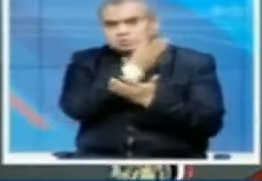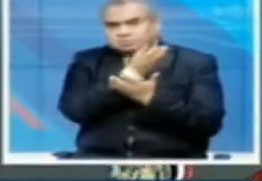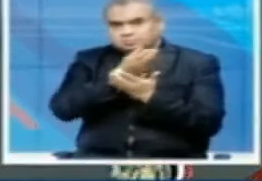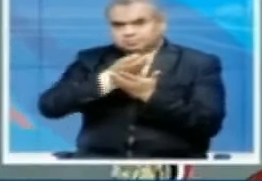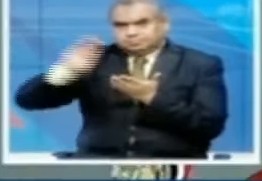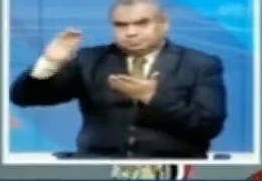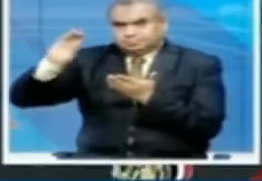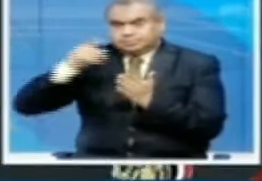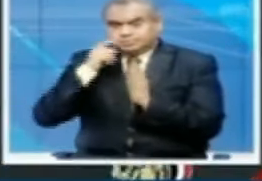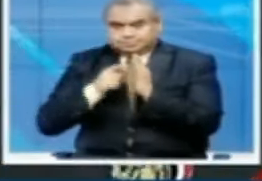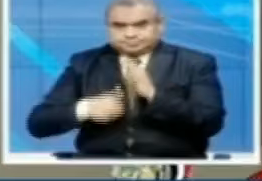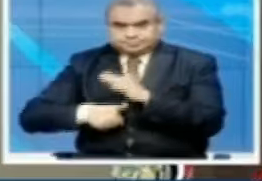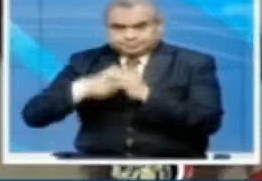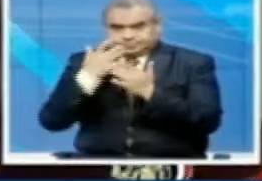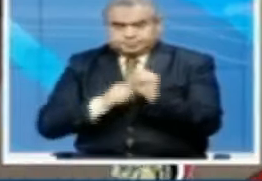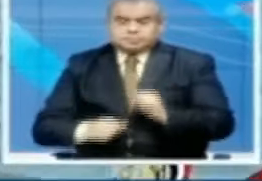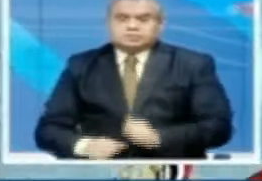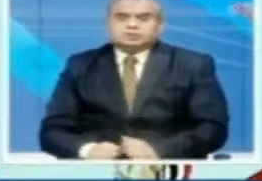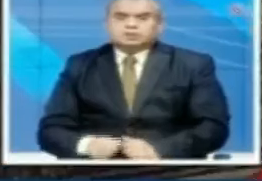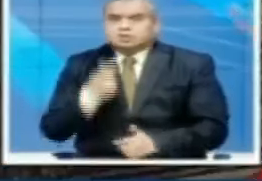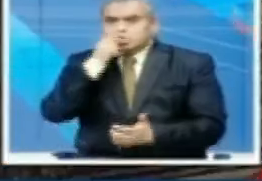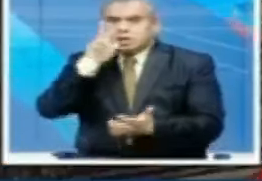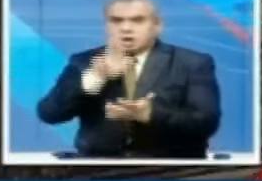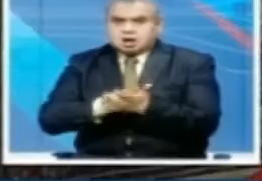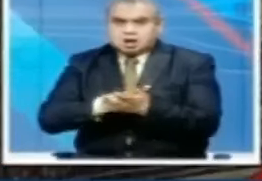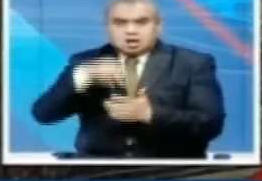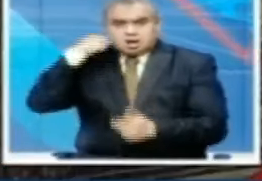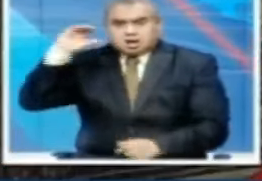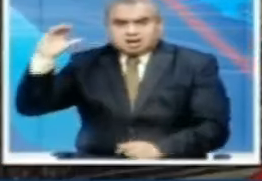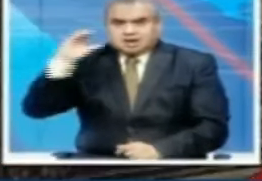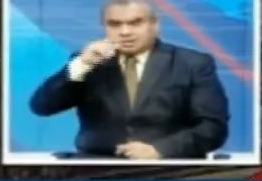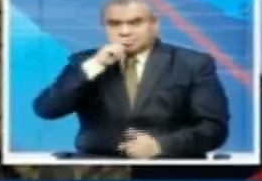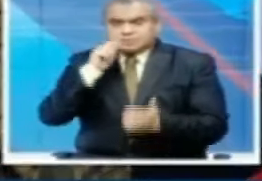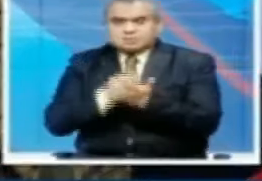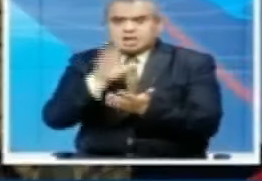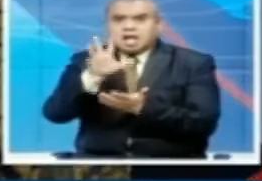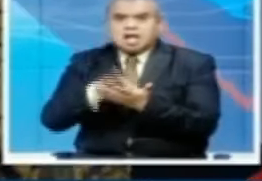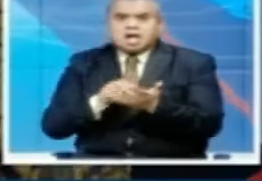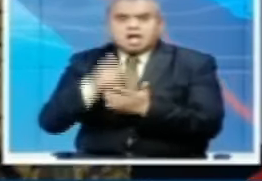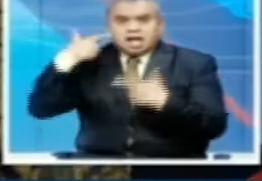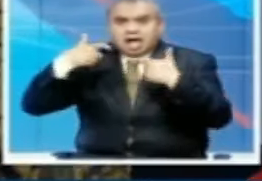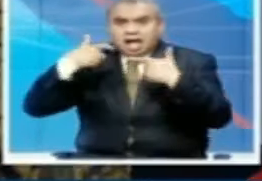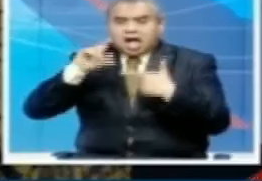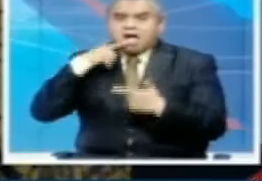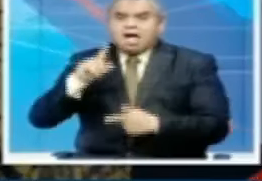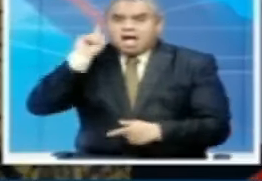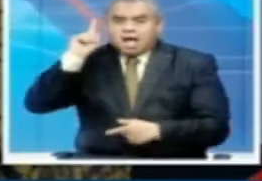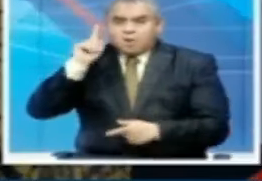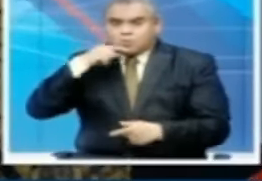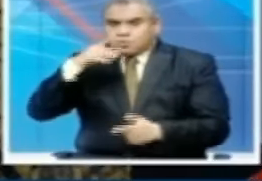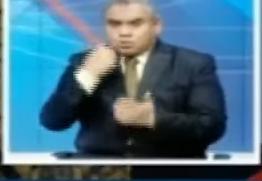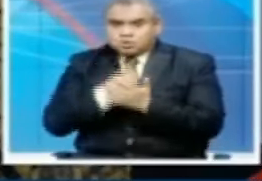ده كان قرار الرئيس عبد الفتاح السيسي، واعلنه من اللحظة الاولى في الحرب، أن